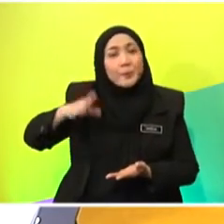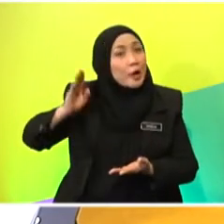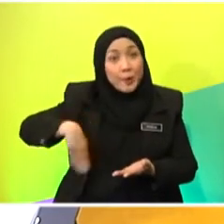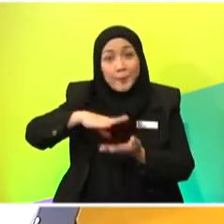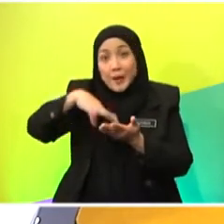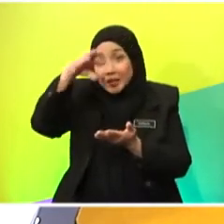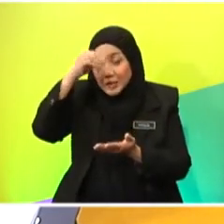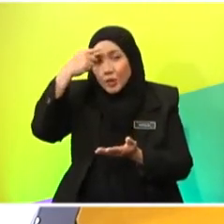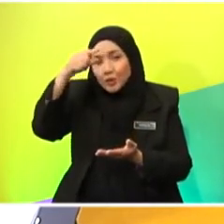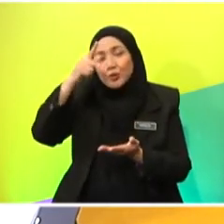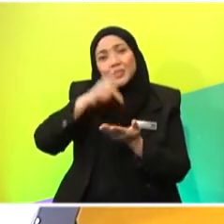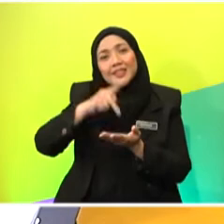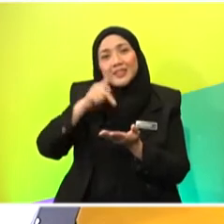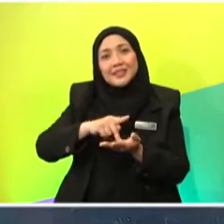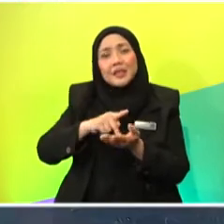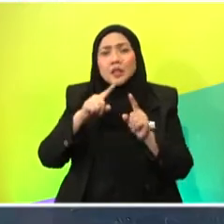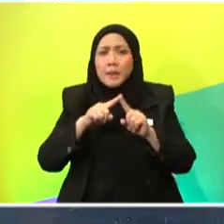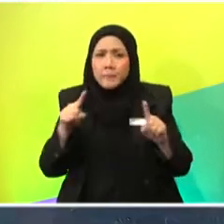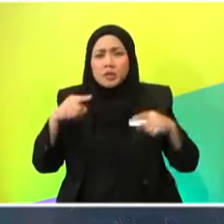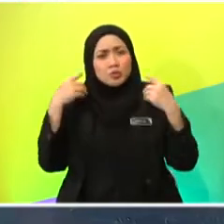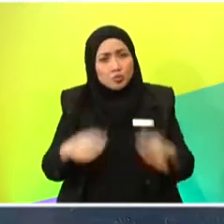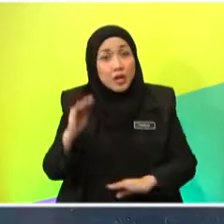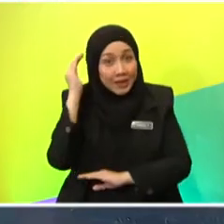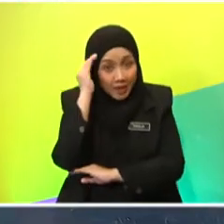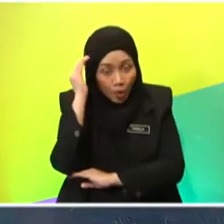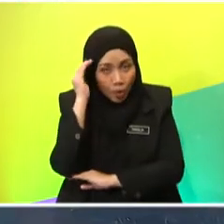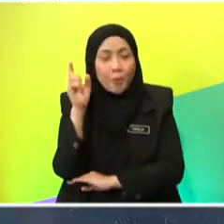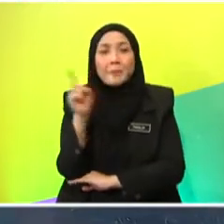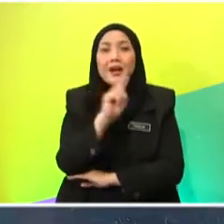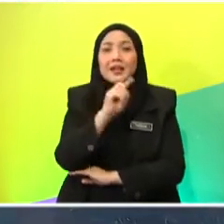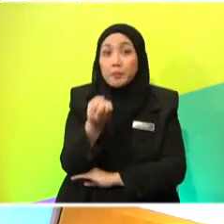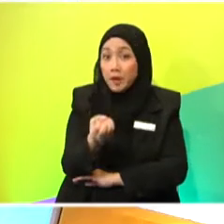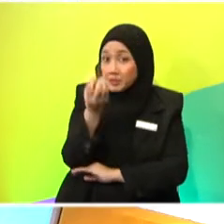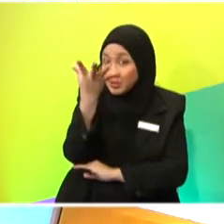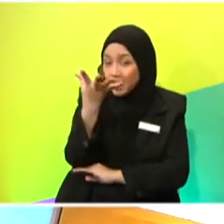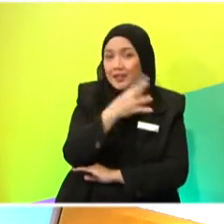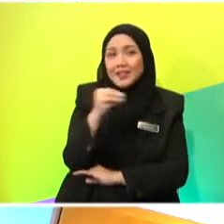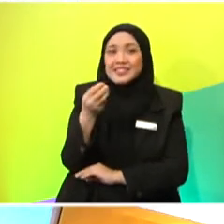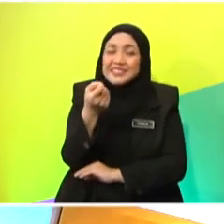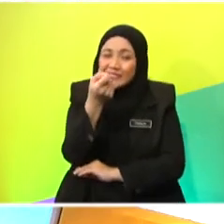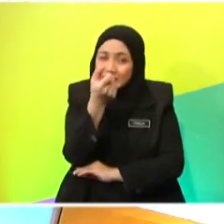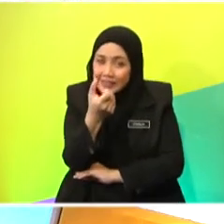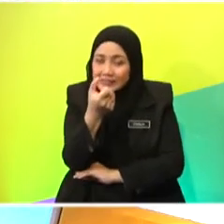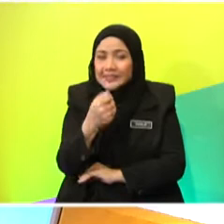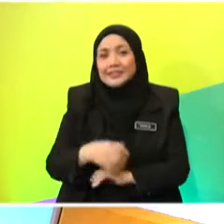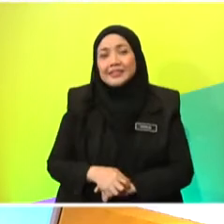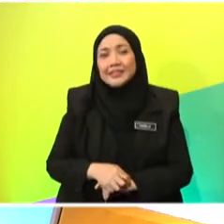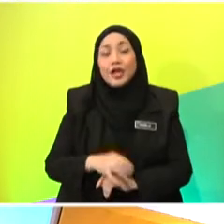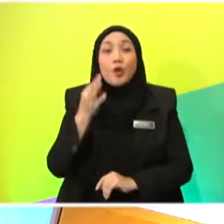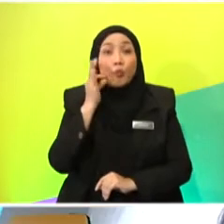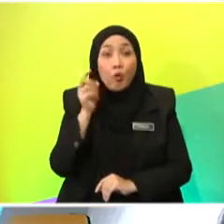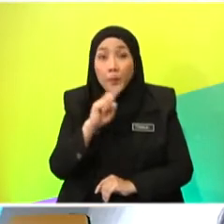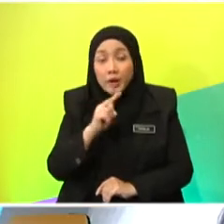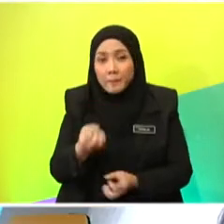murid-murid cego dan main-main sudah tau Yang mana Banyak daya sedikit buah banyak-banyak dan buah